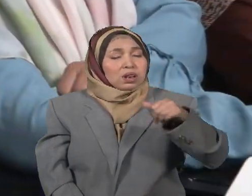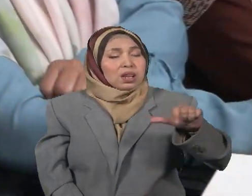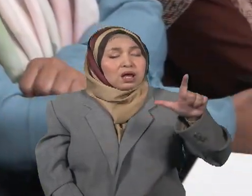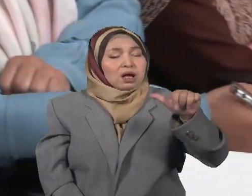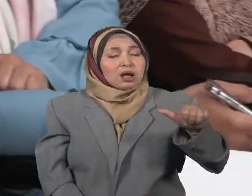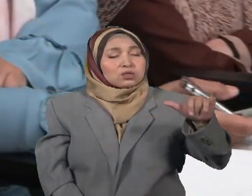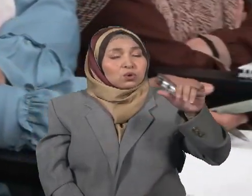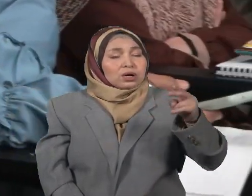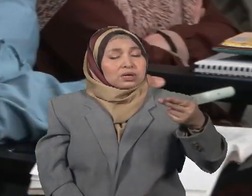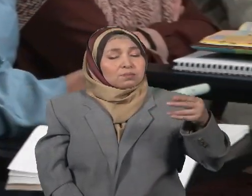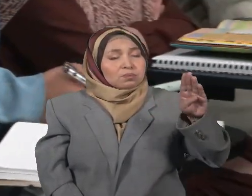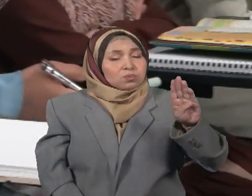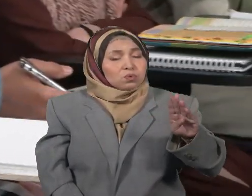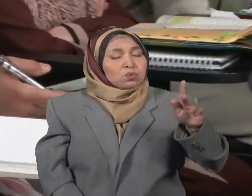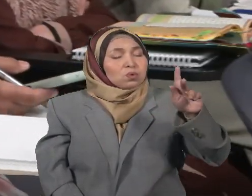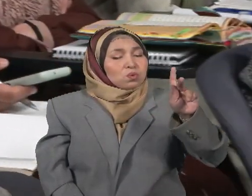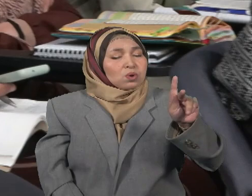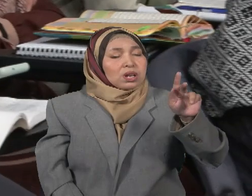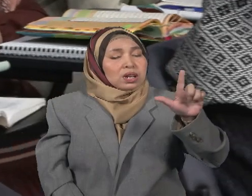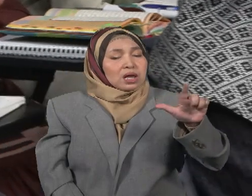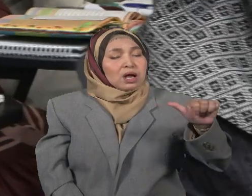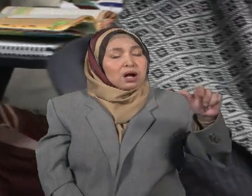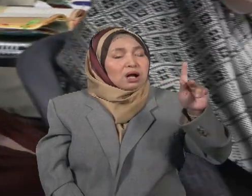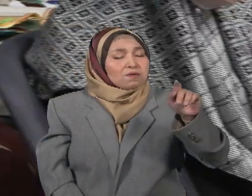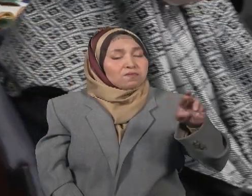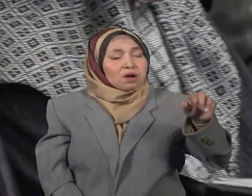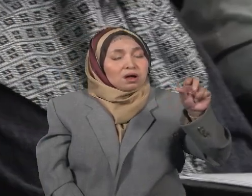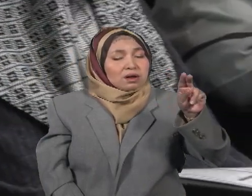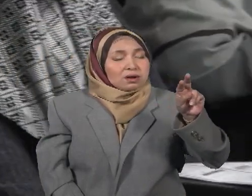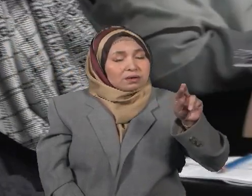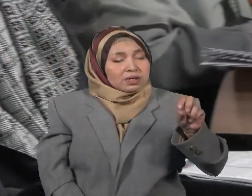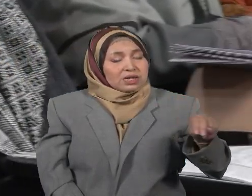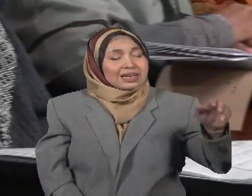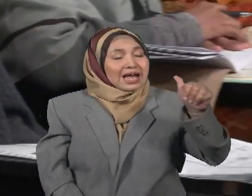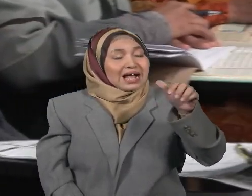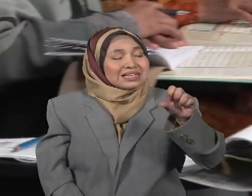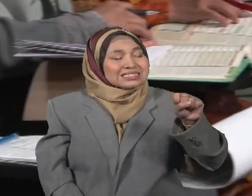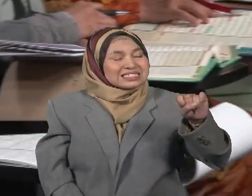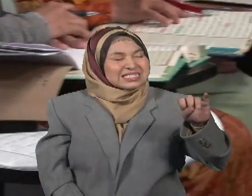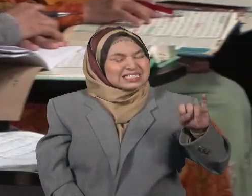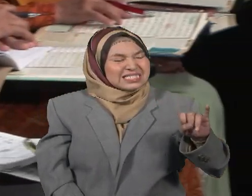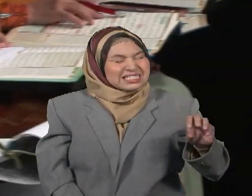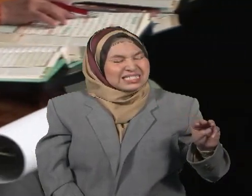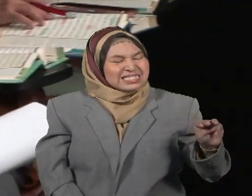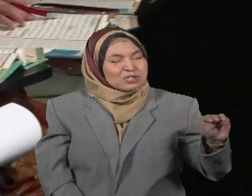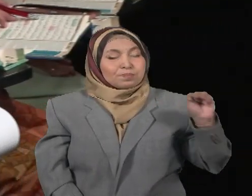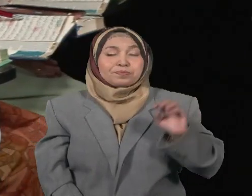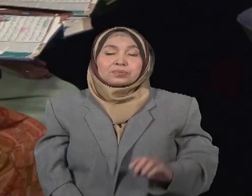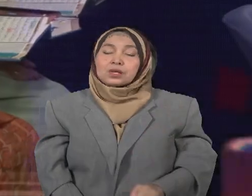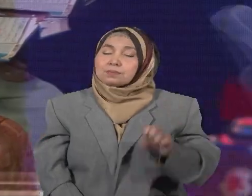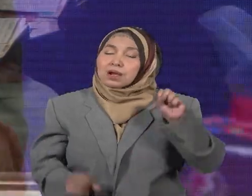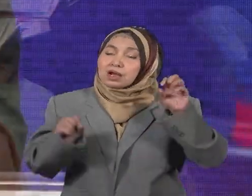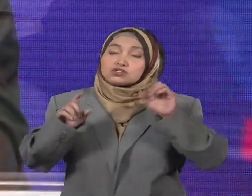وَاللَّهُ لَا يُحِبُّ كُلَّ كَفَّارٍ أَثِيمٍ.